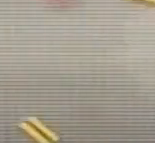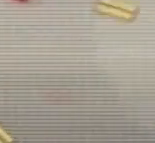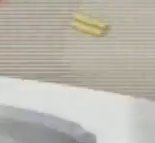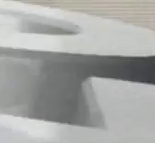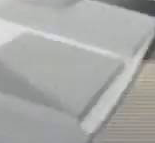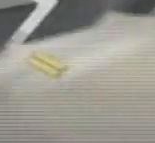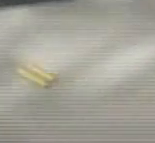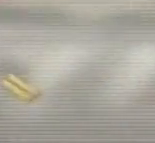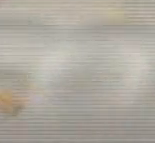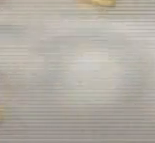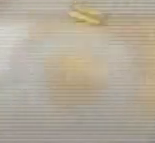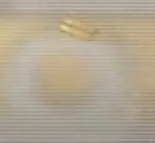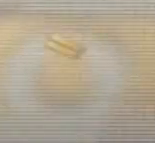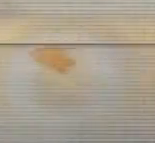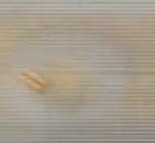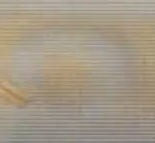Unatazama KTN Leo.